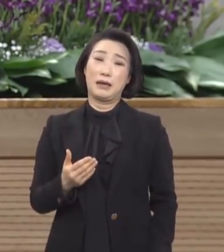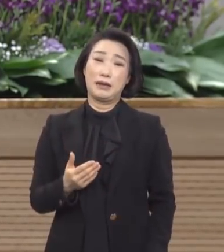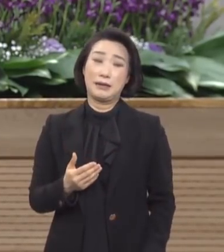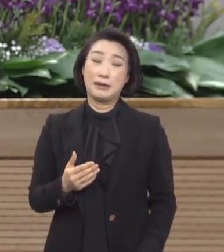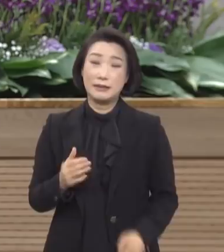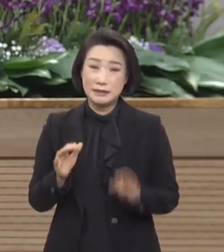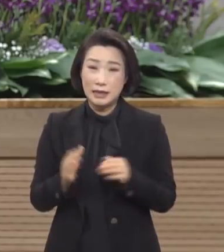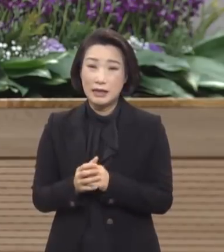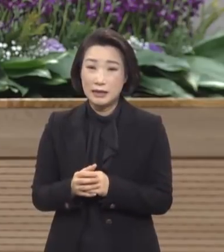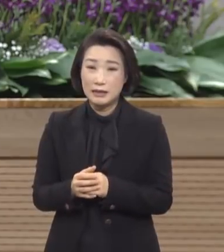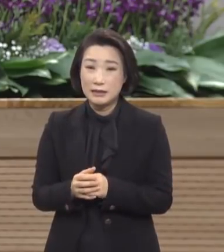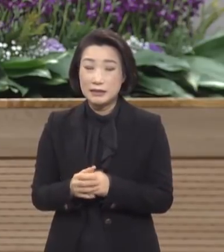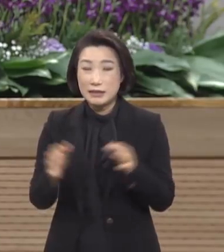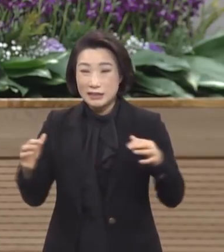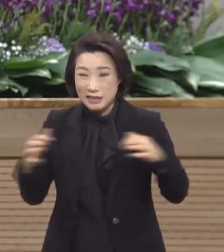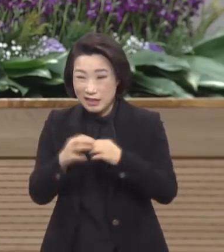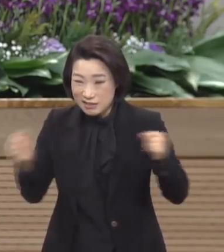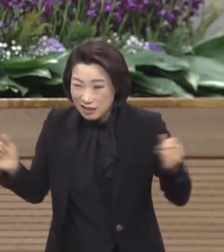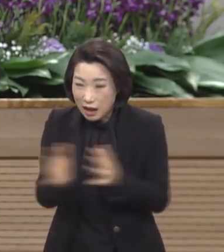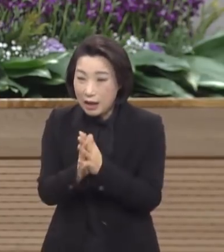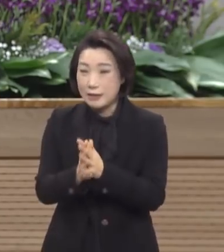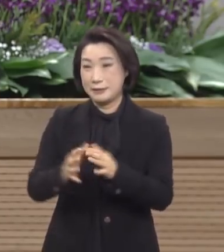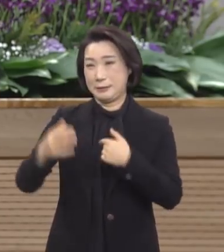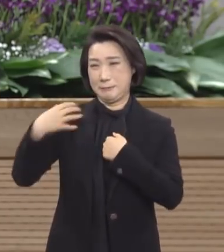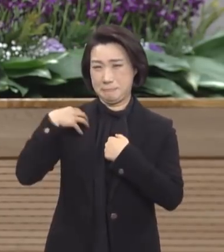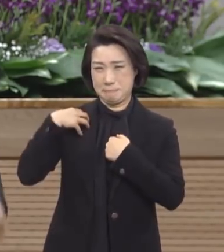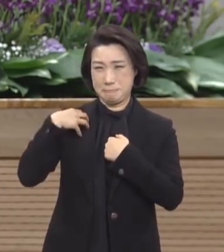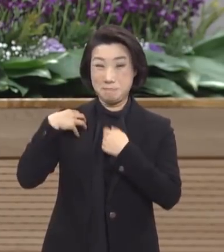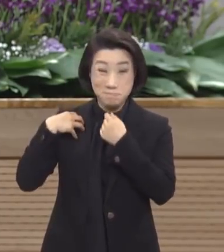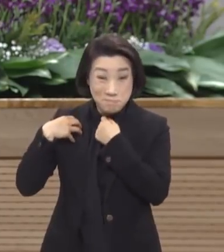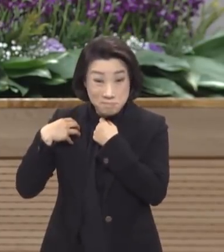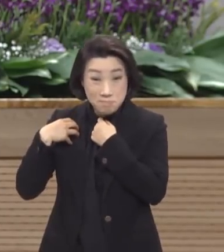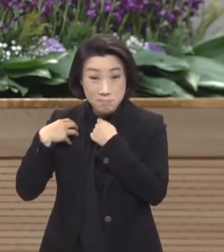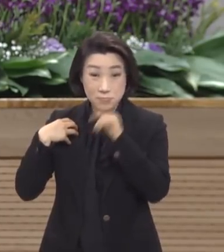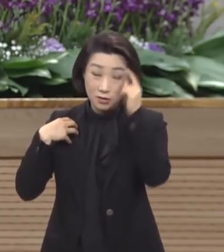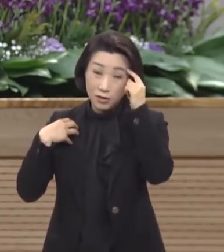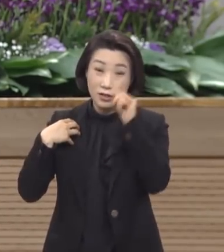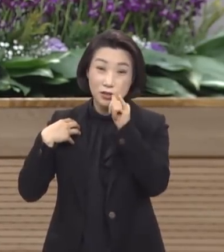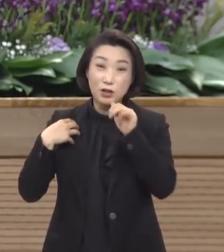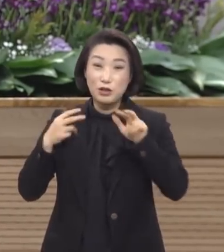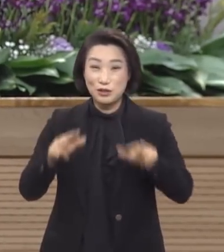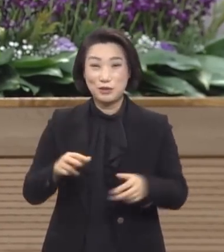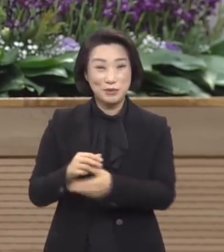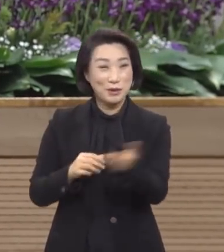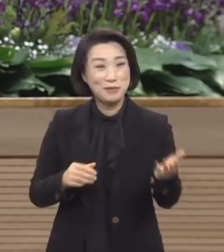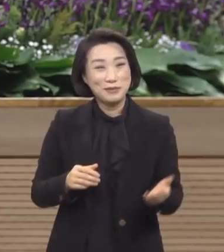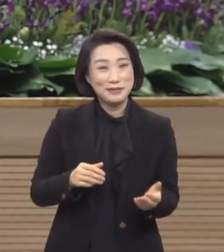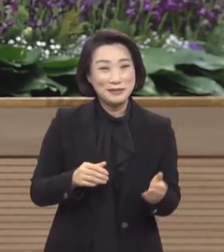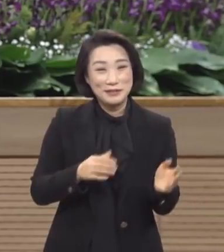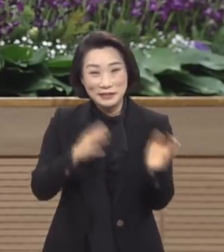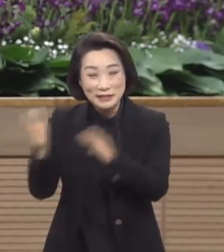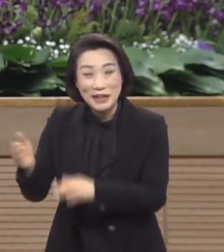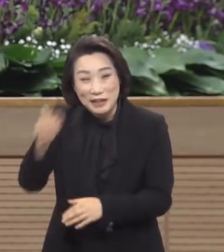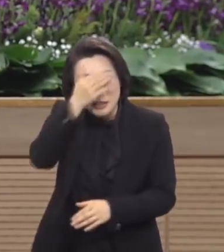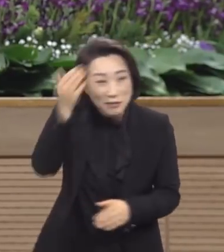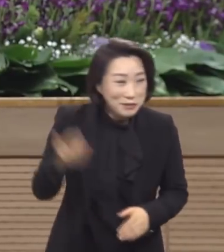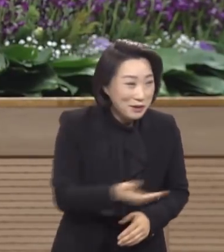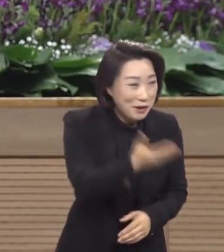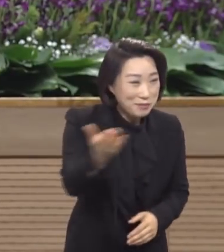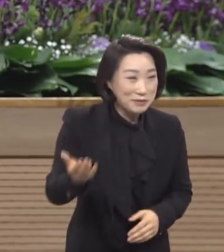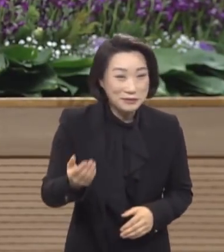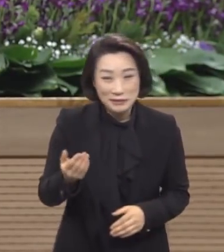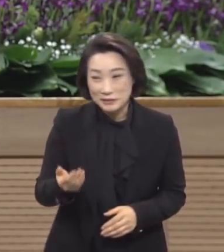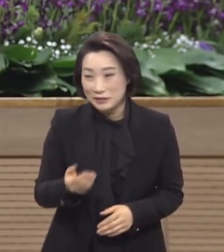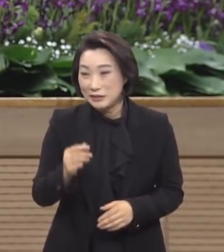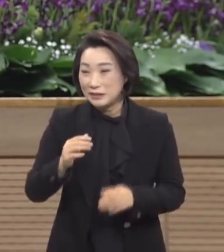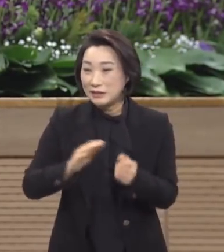한번 정말로 전쟁 났으면 우리가 한번 했으면 좋겠다. 근데 지금 젊은이들 가슴 속에 그런 애국심이